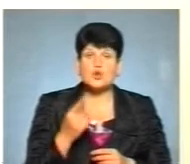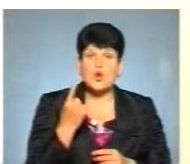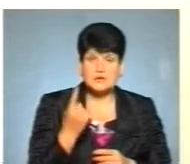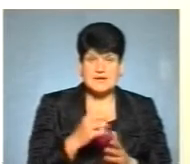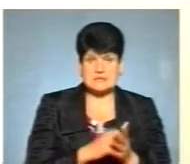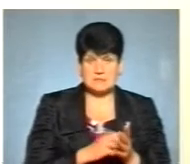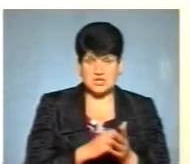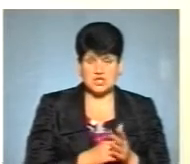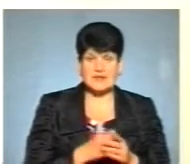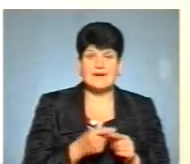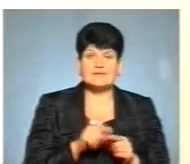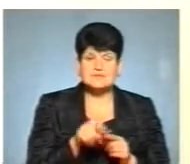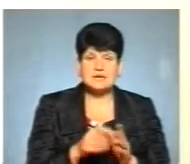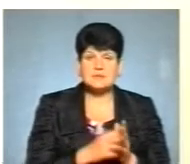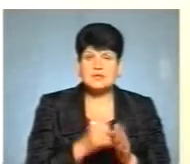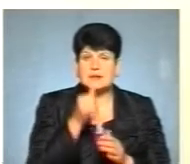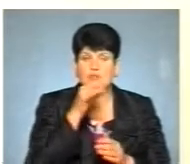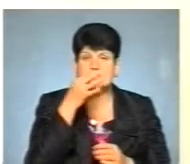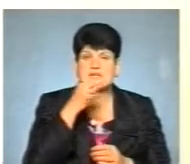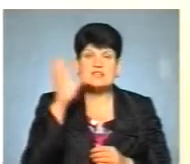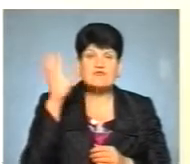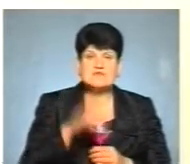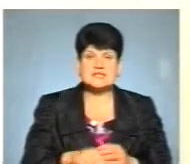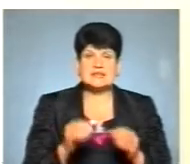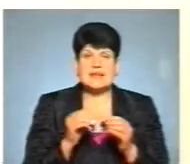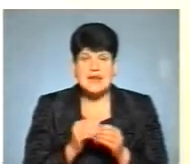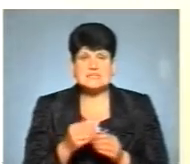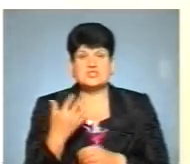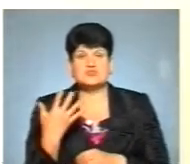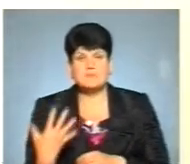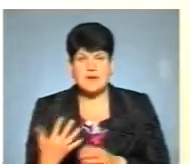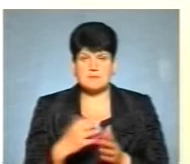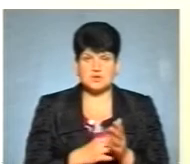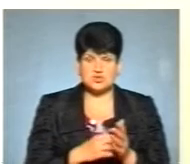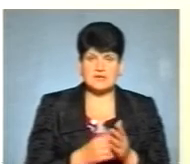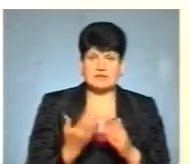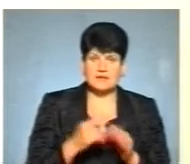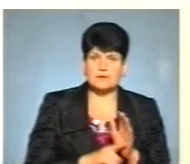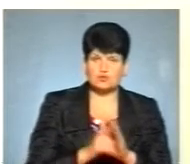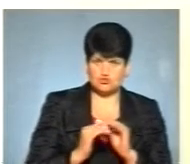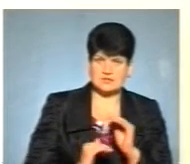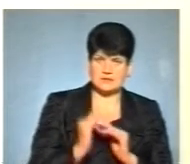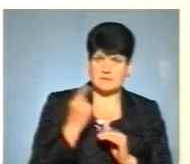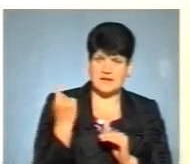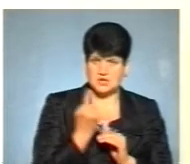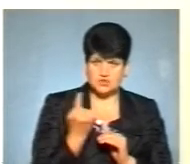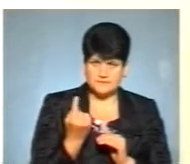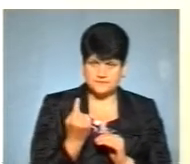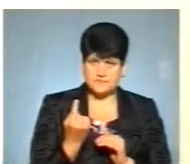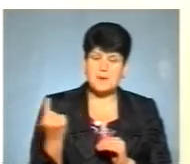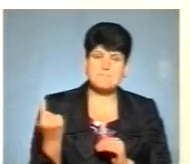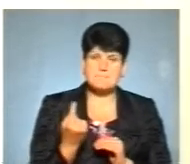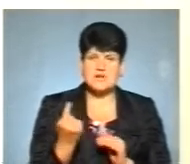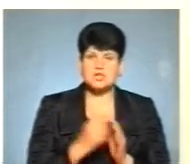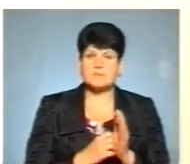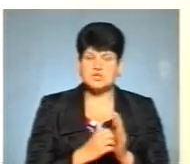А таких причин, я не можу назвати всіх 10 їх, чи є 5 причин. Давайте я почну знизу, з першої причини. Перша